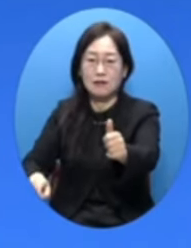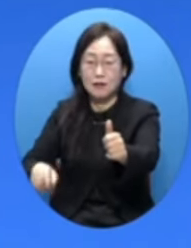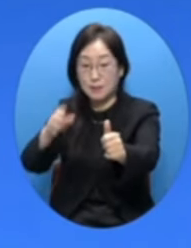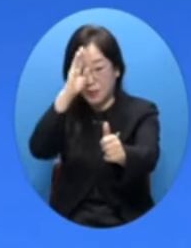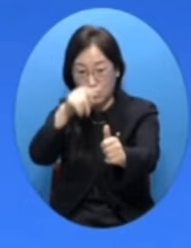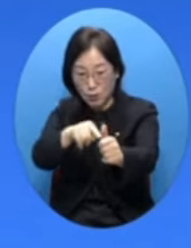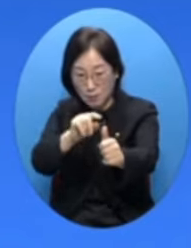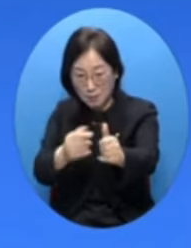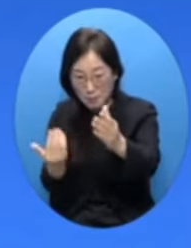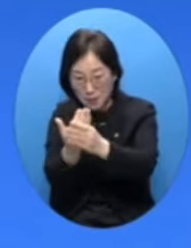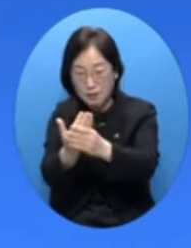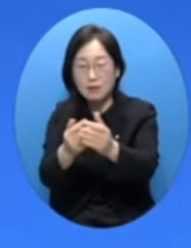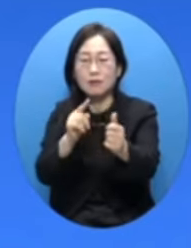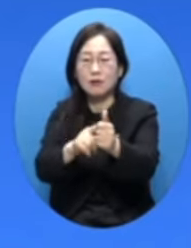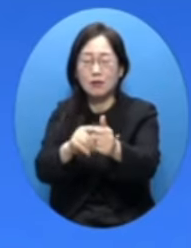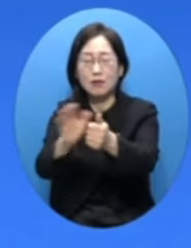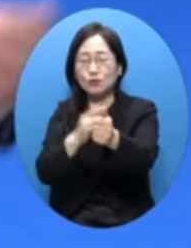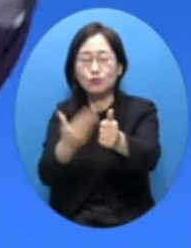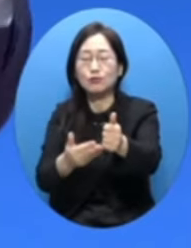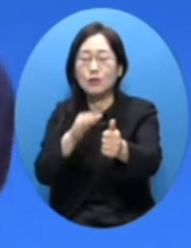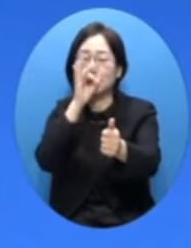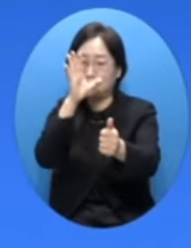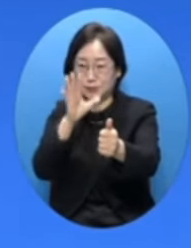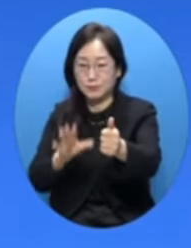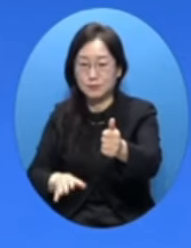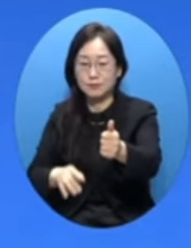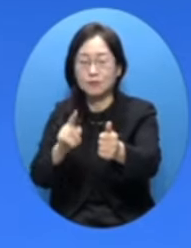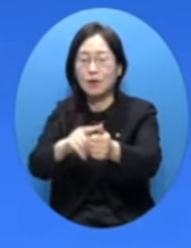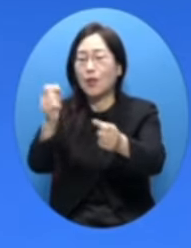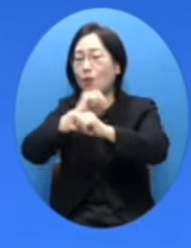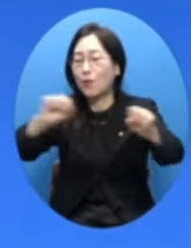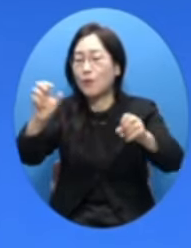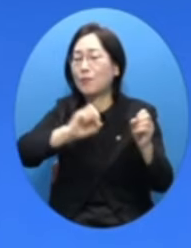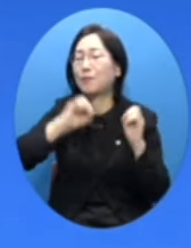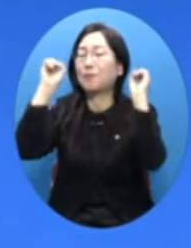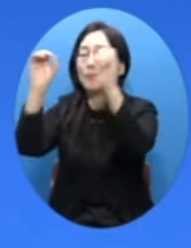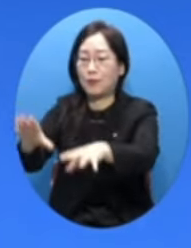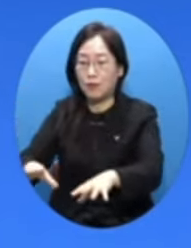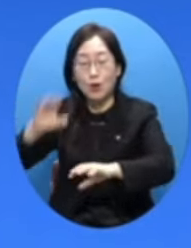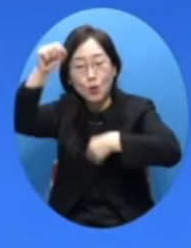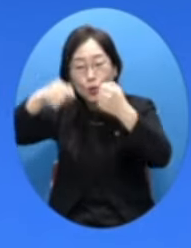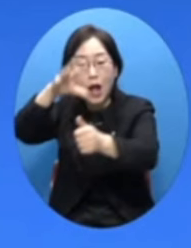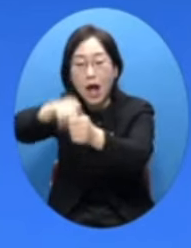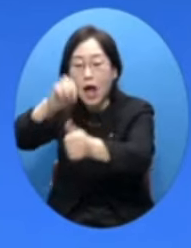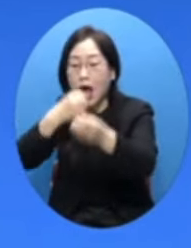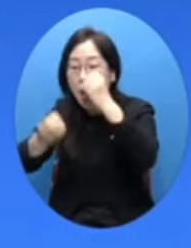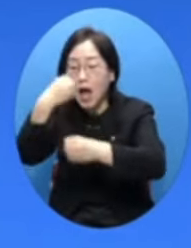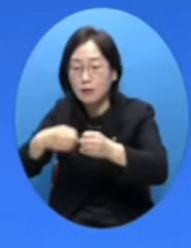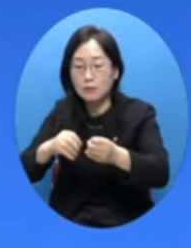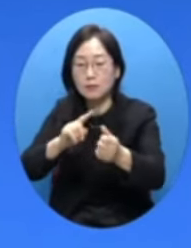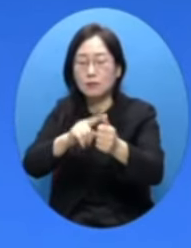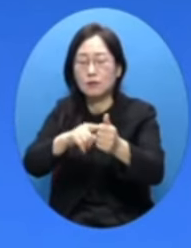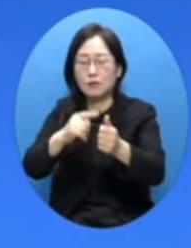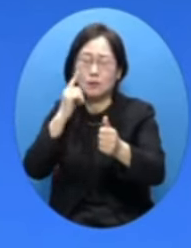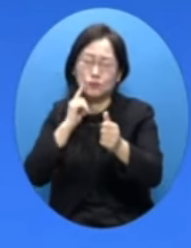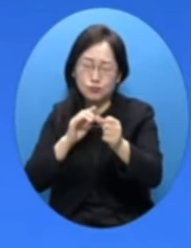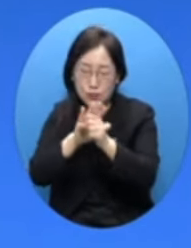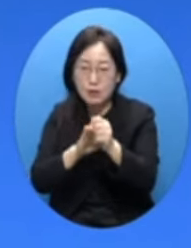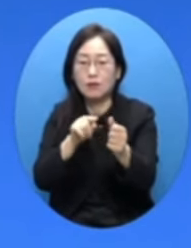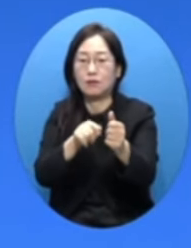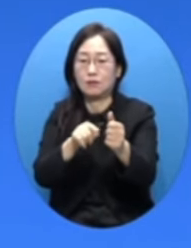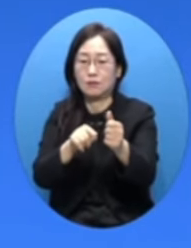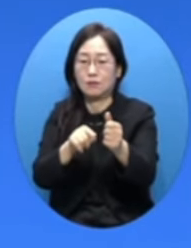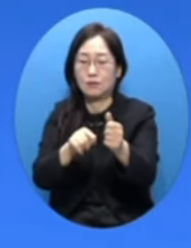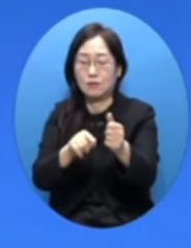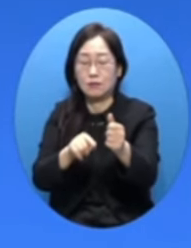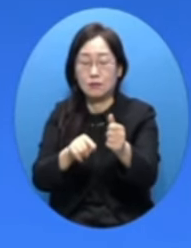병들면 치료도 해주지 않냐고 광야에 내다버려서 짐승의 밥이 되어 죽게 하는 그런 비참한